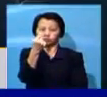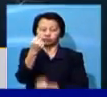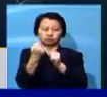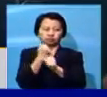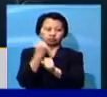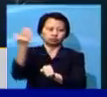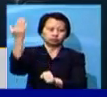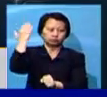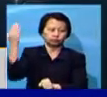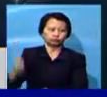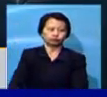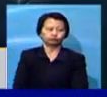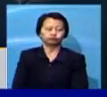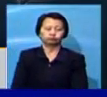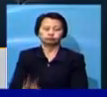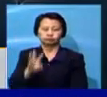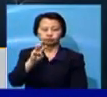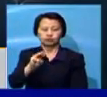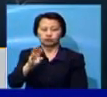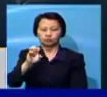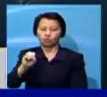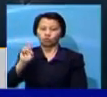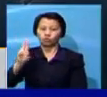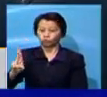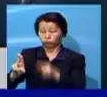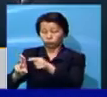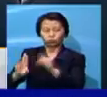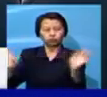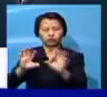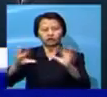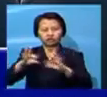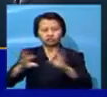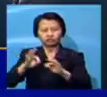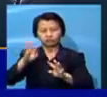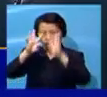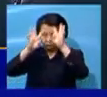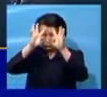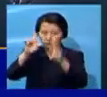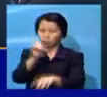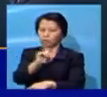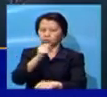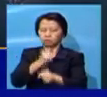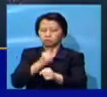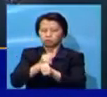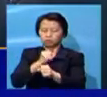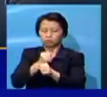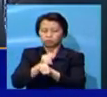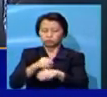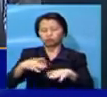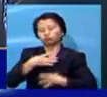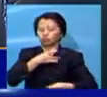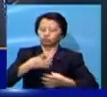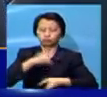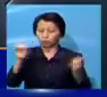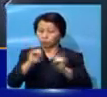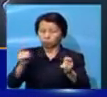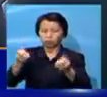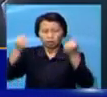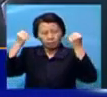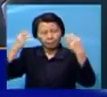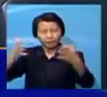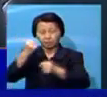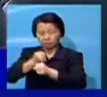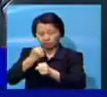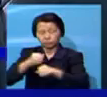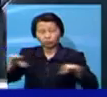tahunalu MOU ni bukan kita buat-buat banyak kerja yang terpaksa kita lakukan sebelum kepada lima